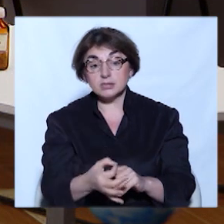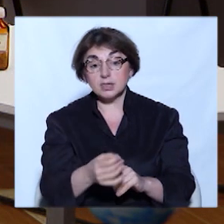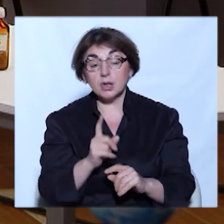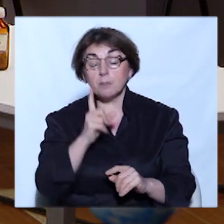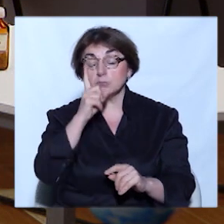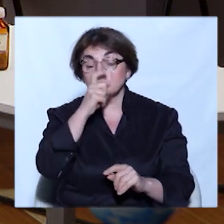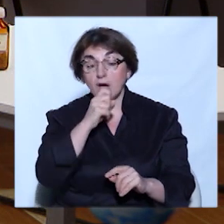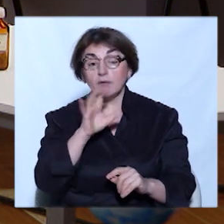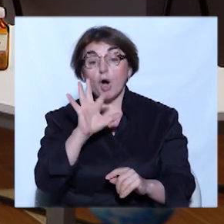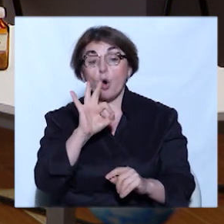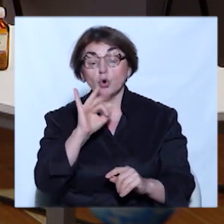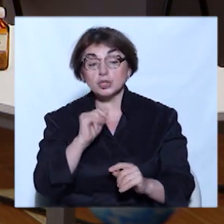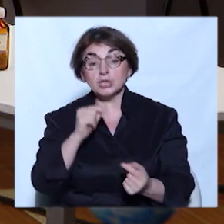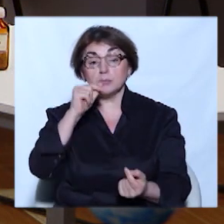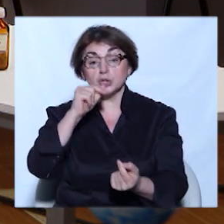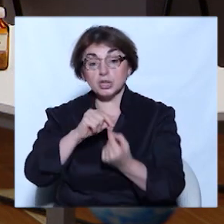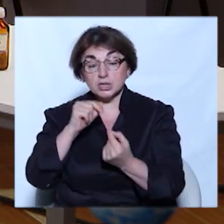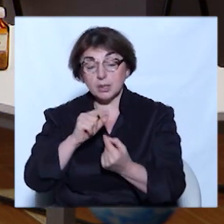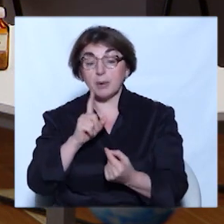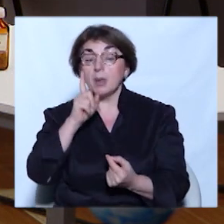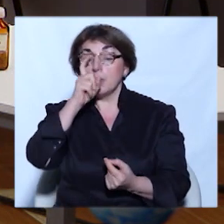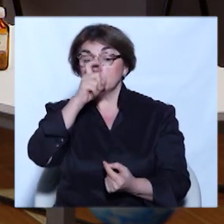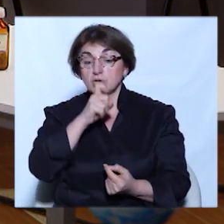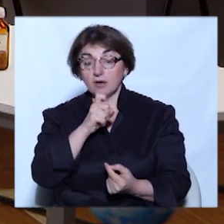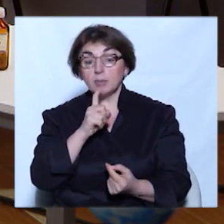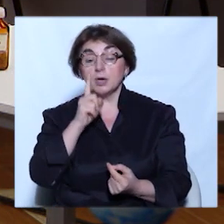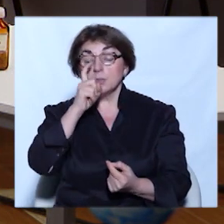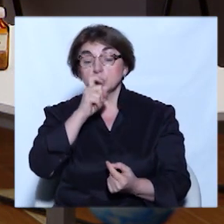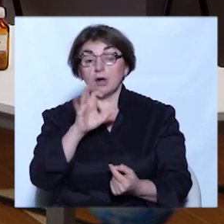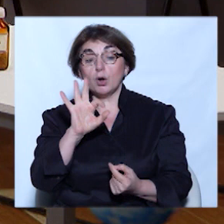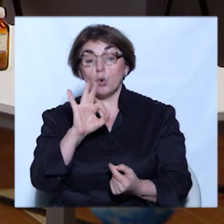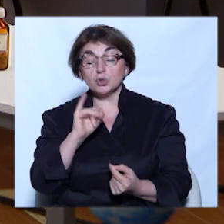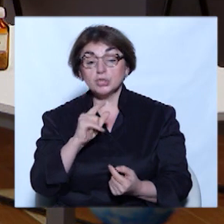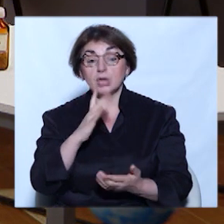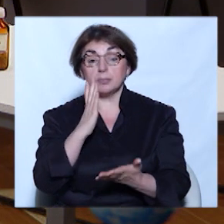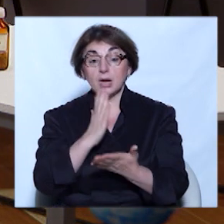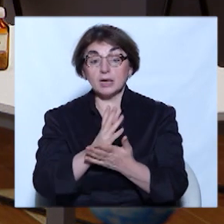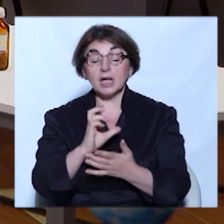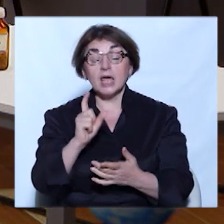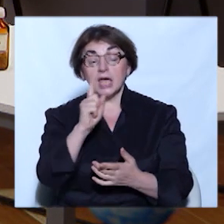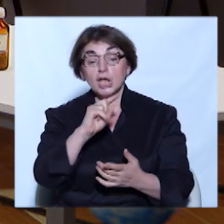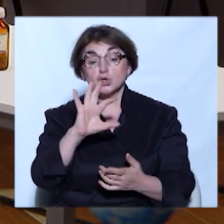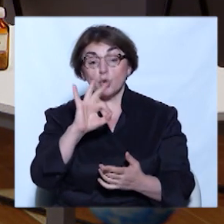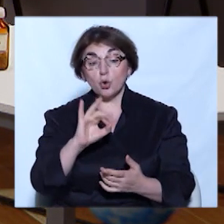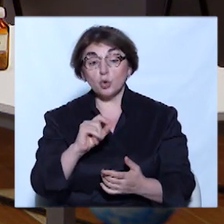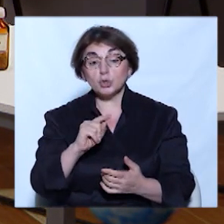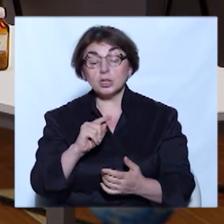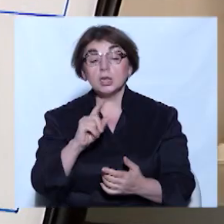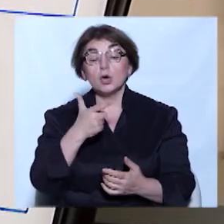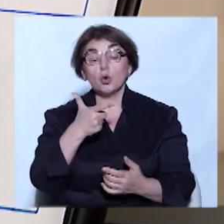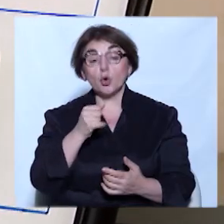მჟავა ოქსიდებს შეესაბამება მჟავები. მჟავა ოქსიდებია SO2, გოგირდის ოთხვალენტიანი